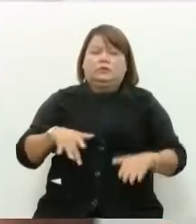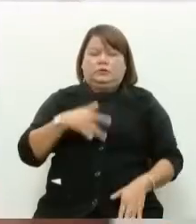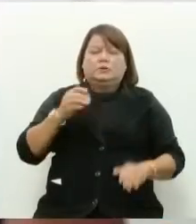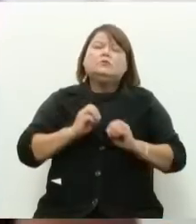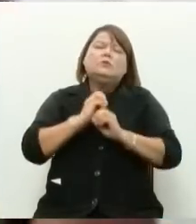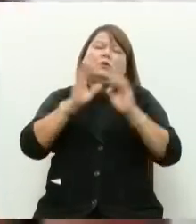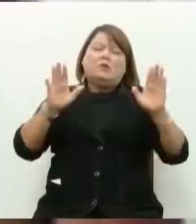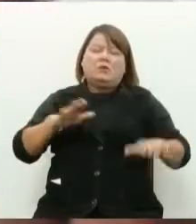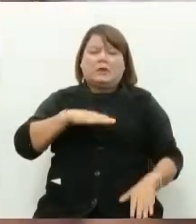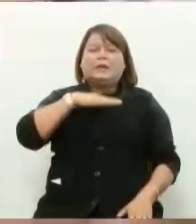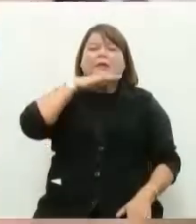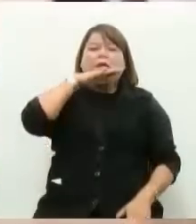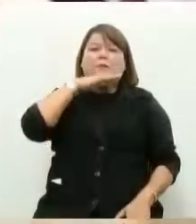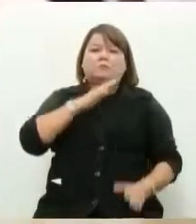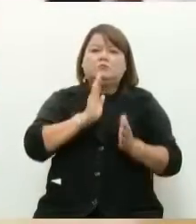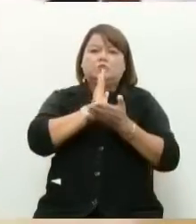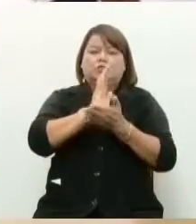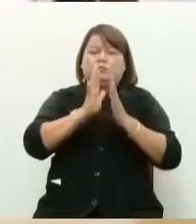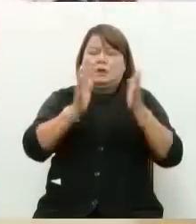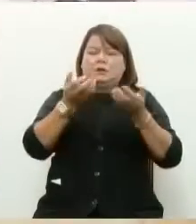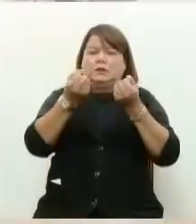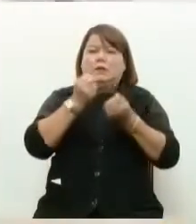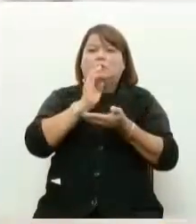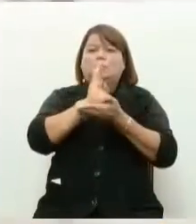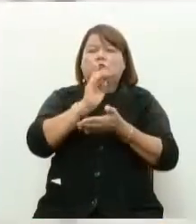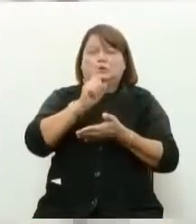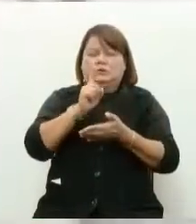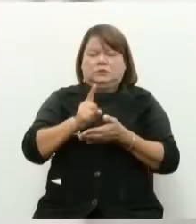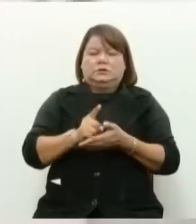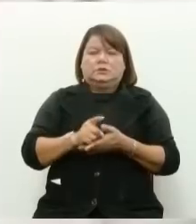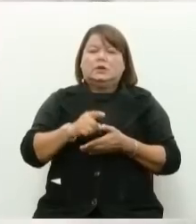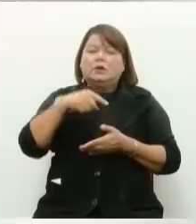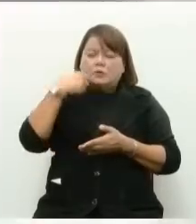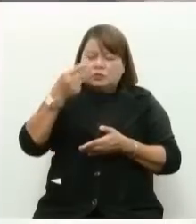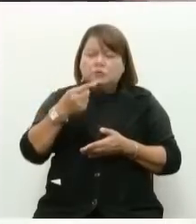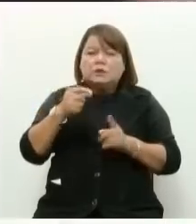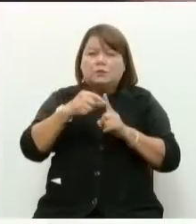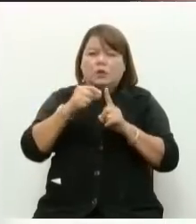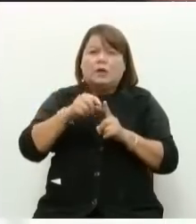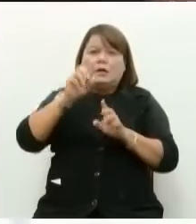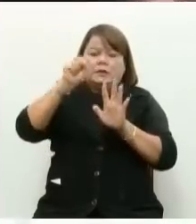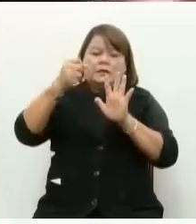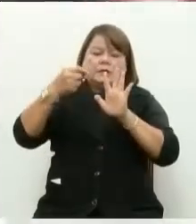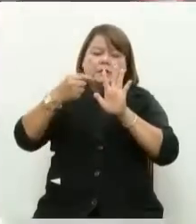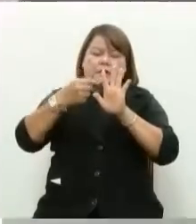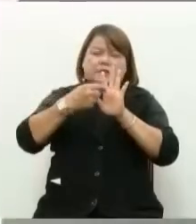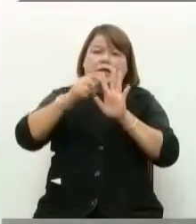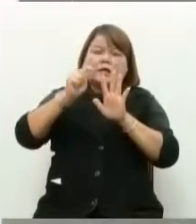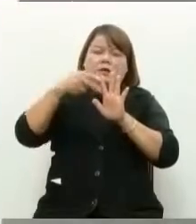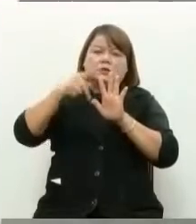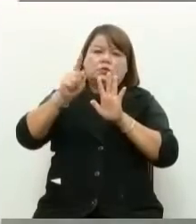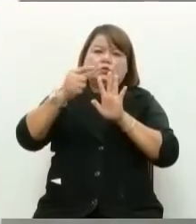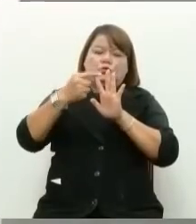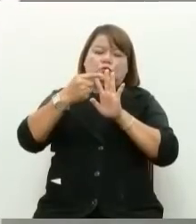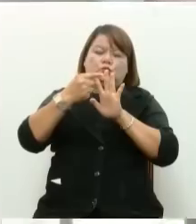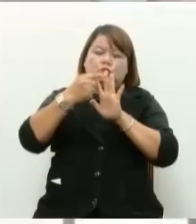อิ่มบุญได้บุญจริงๆค่ะทุกครั้งที่เราพูดคำว่าสาธุเรารู้สึกว่าเราอิ่มเอมไปทั้งใ